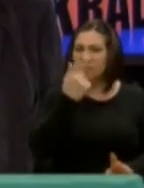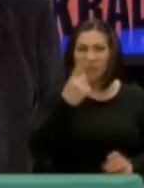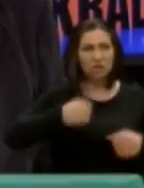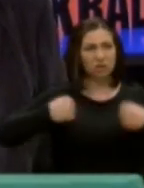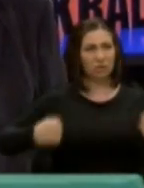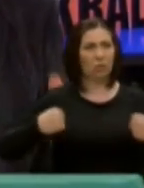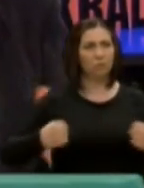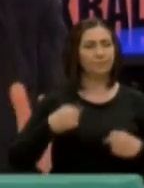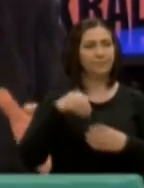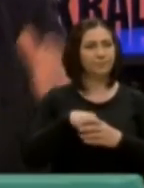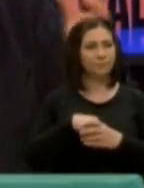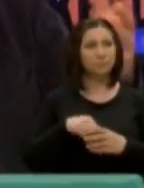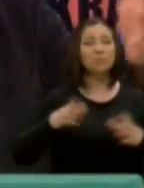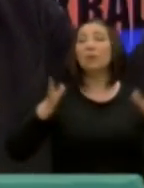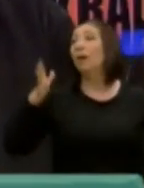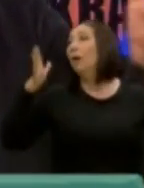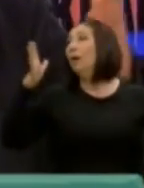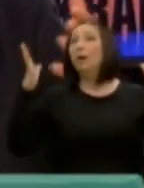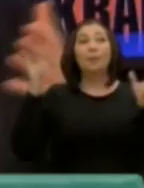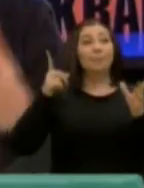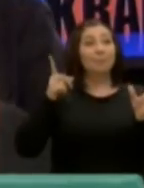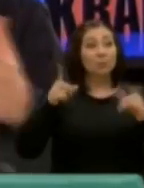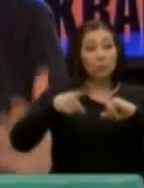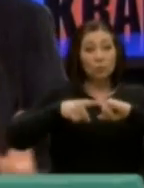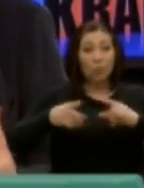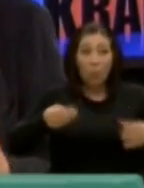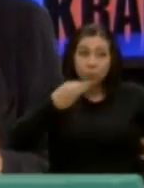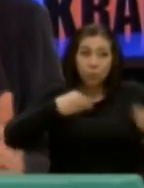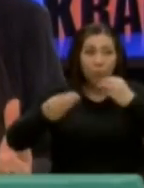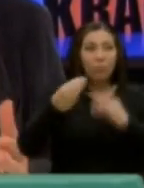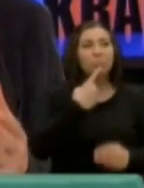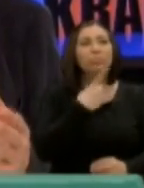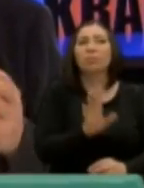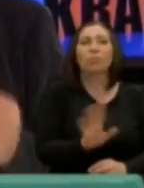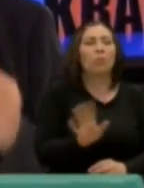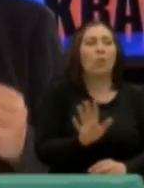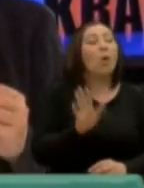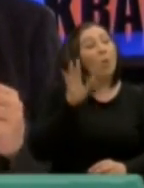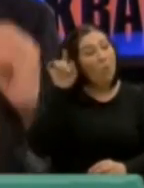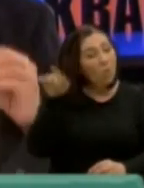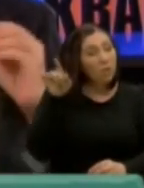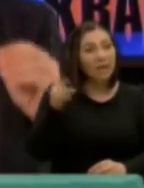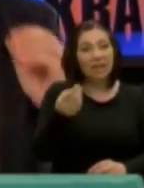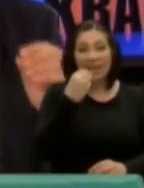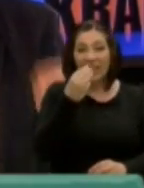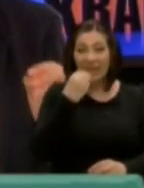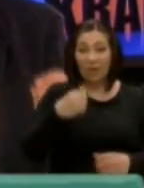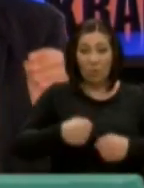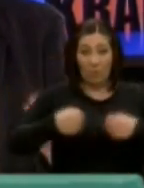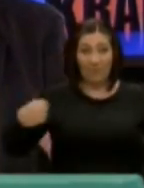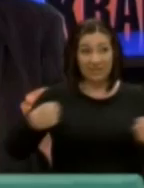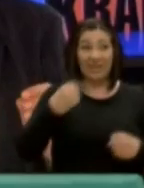obezde şöyle bir şey yok. Aa, bir kutu baklava hemen yiyeyim diye bir şey değil. Hayır, onların yedikleri